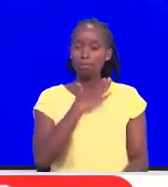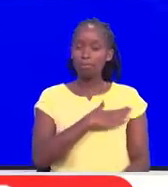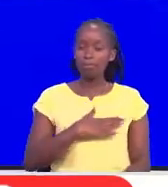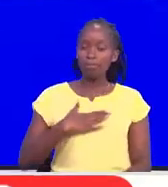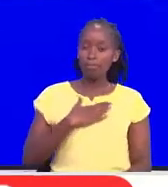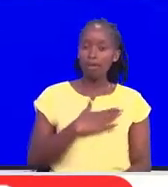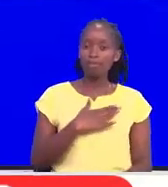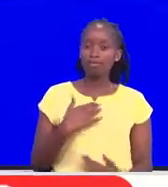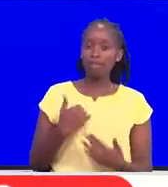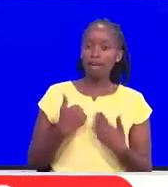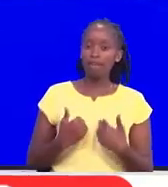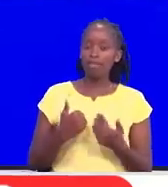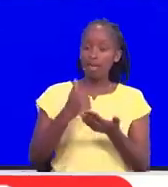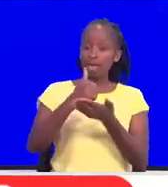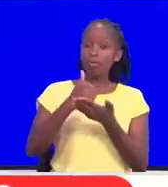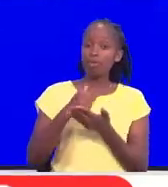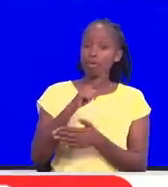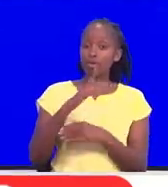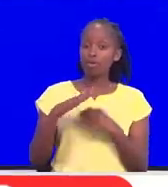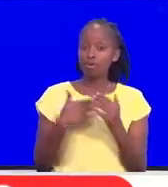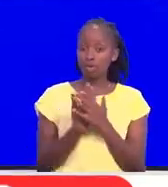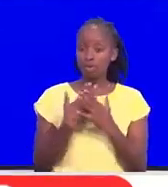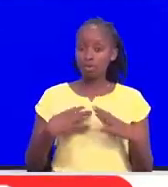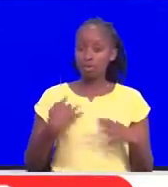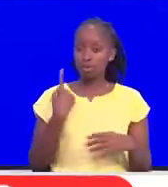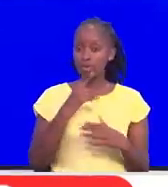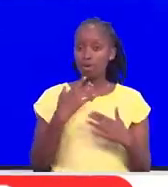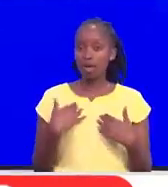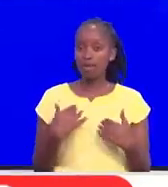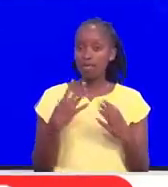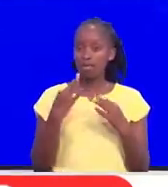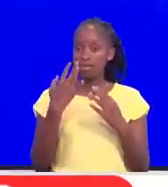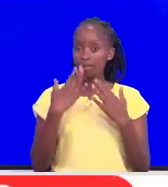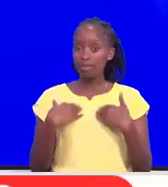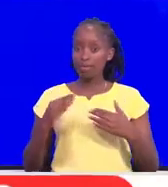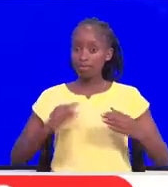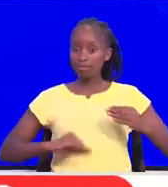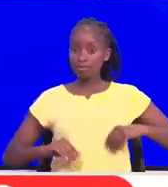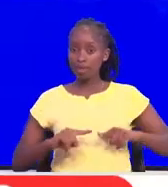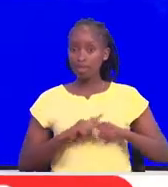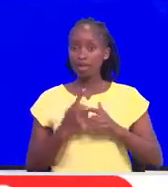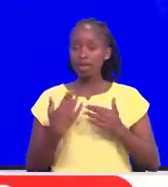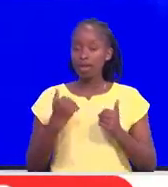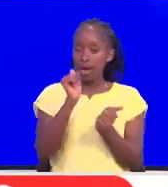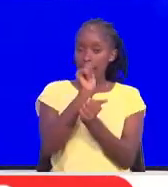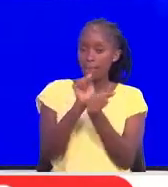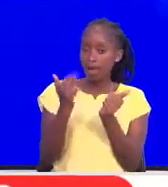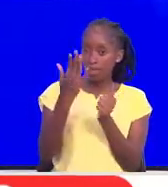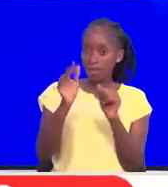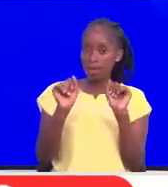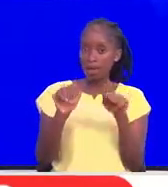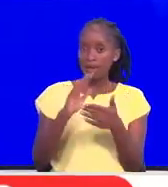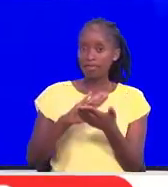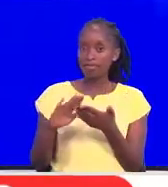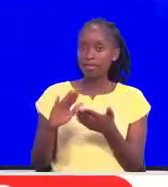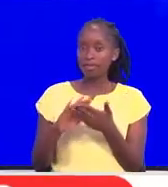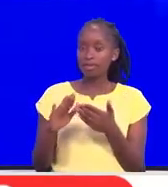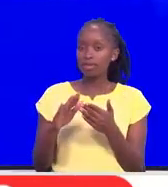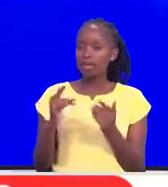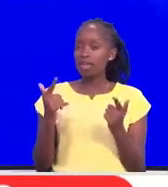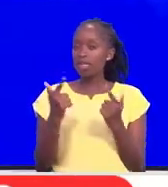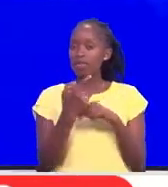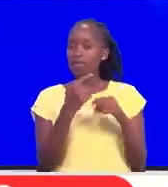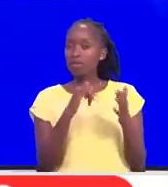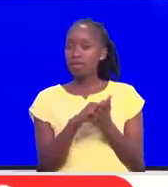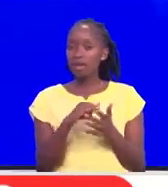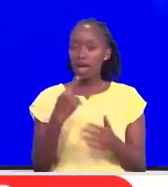umeajiri wale wahasibu ambao wakiwa ndio wafisadi tunaweza wachukulia hatua. Pasi na hayo, sisi